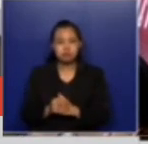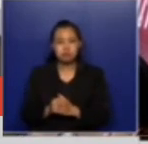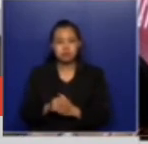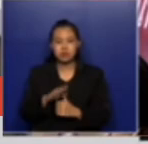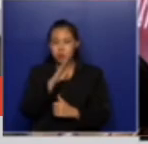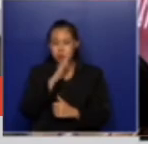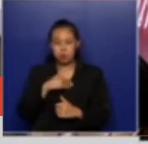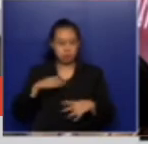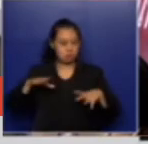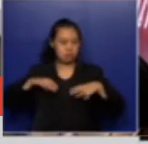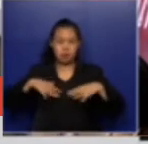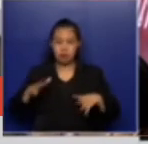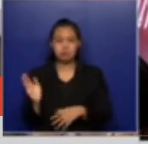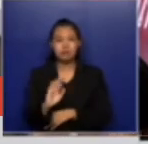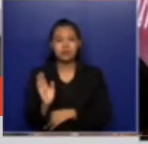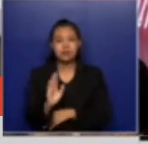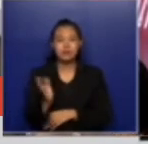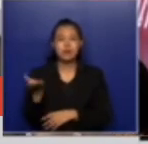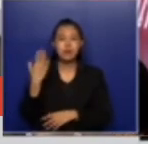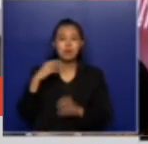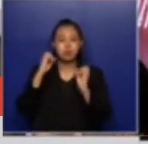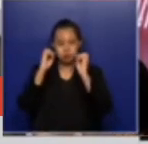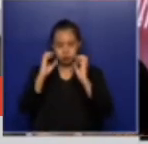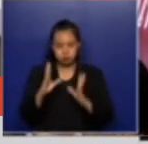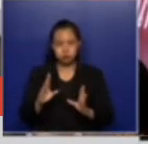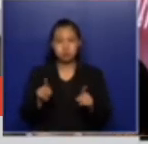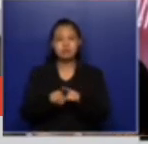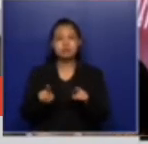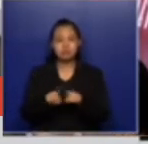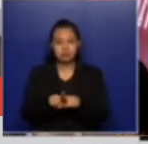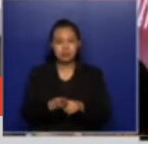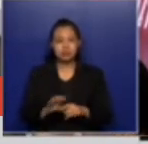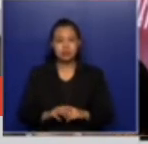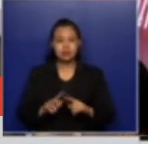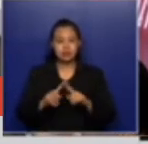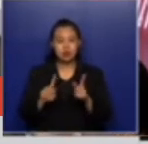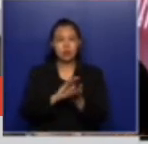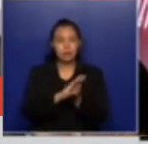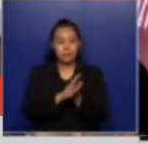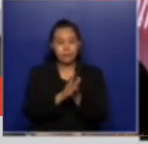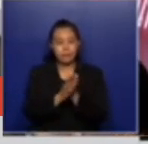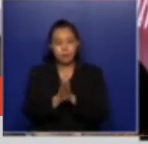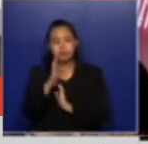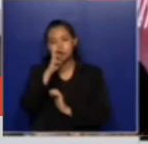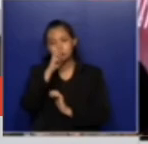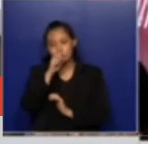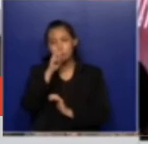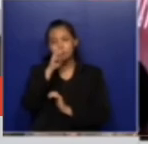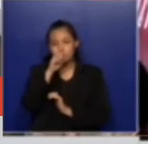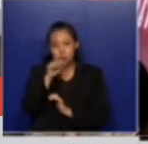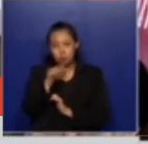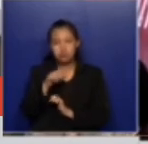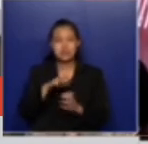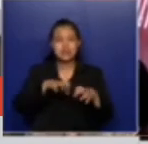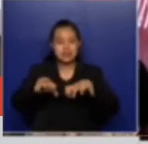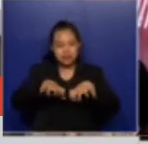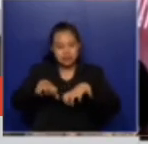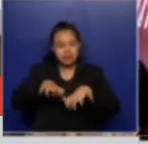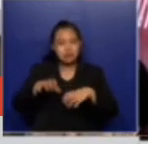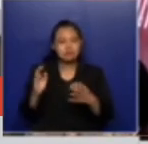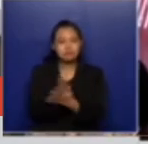ผมไม่เห็นด้วยผมเป็นครูมาก่อนแต่ว่าค่อยๆปรับค่อยๆทดลองค่อยๆจัดการบริห